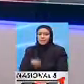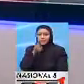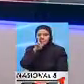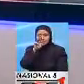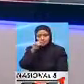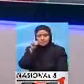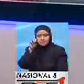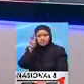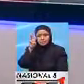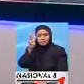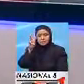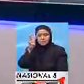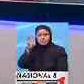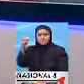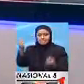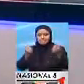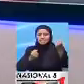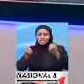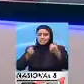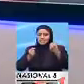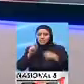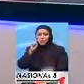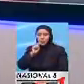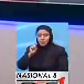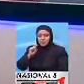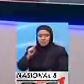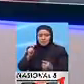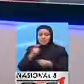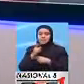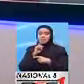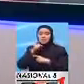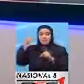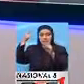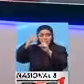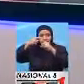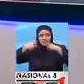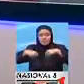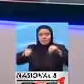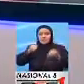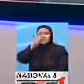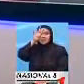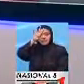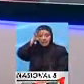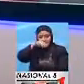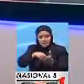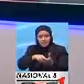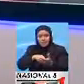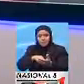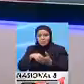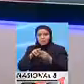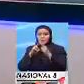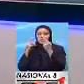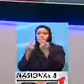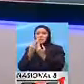UMW Toyota Motors Sdn Bhd, pengimport dan pengedar sah kenderaan Toyota menyasarkan jualan 4,000 unit Innova generasi kedua